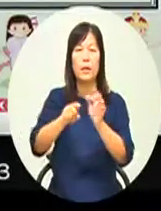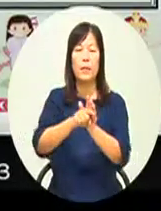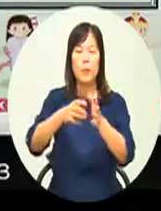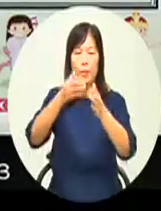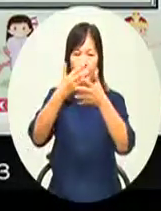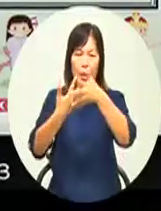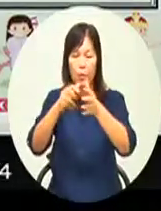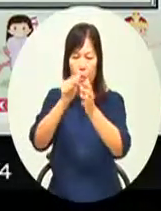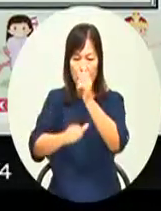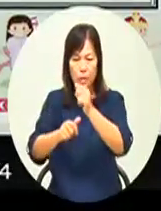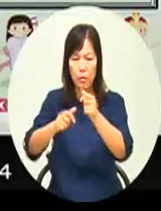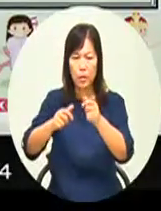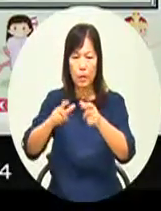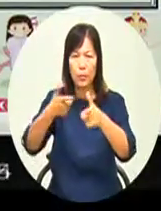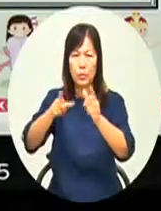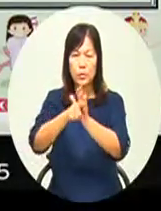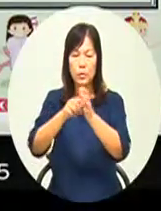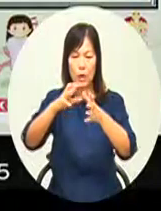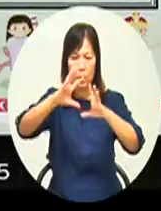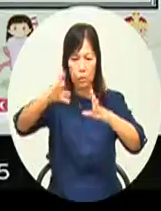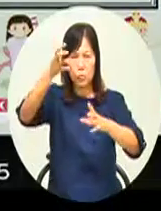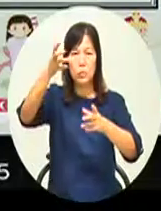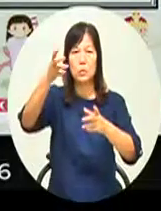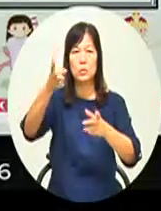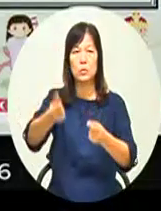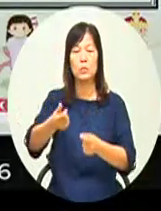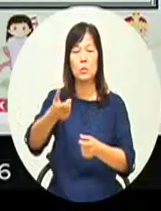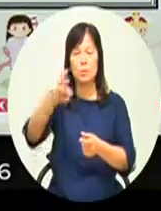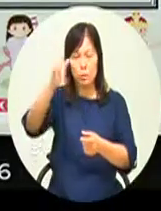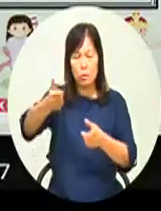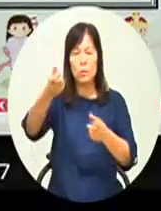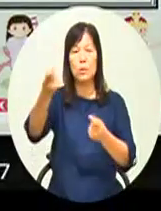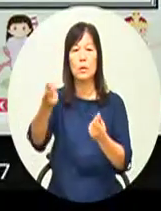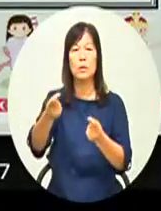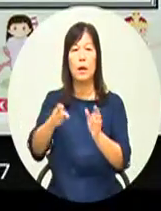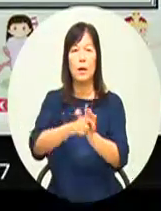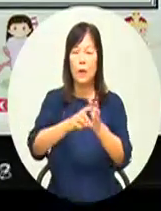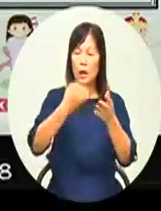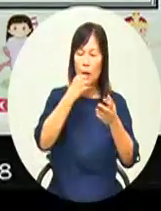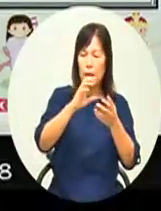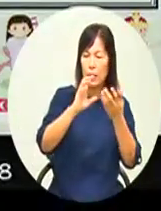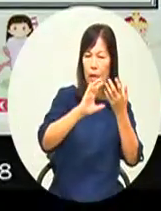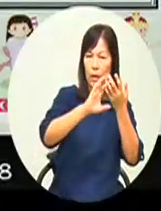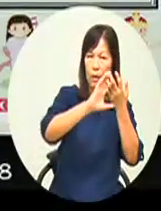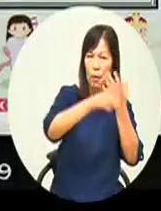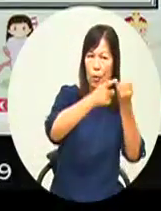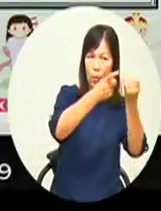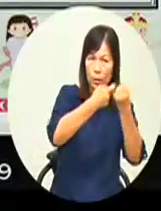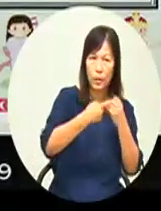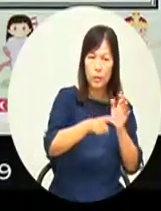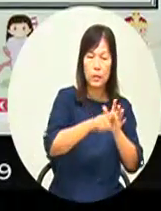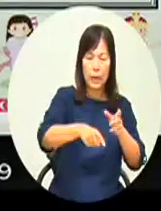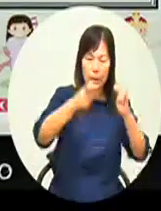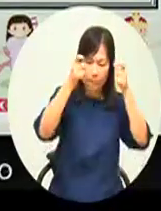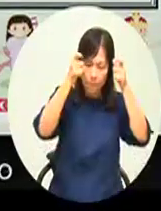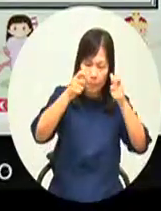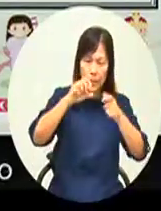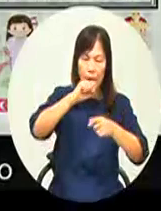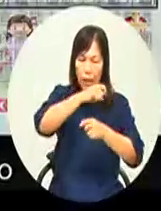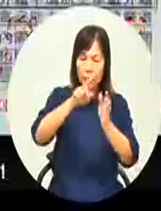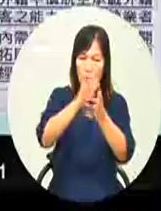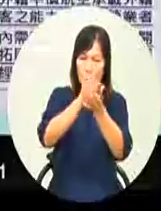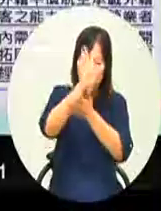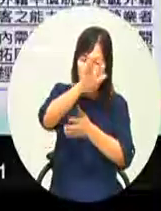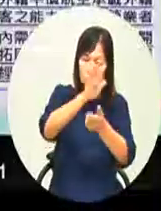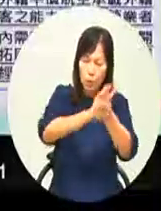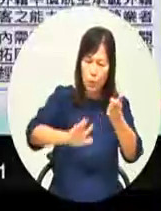的这个总统，所以这个新住民在台湾在高雄的未来的这个影响力，不